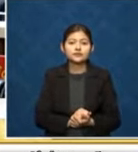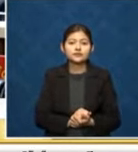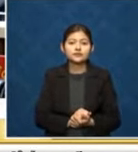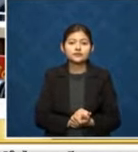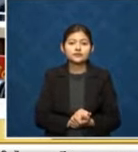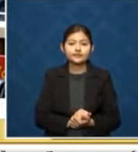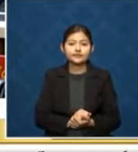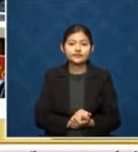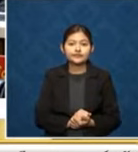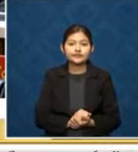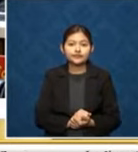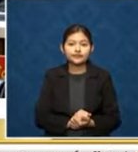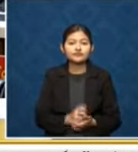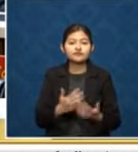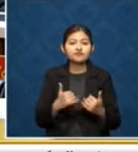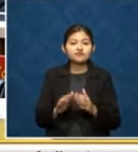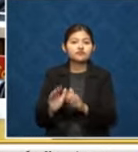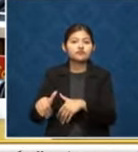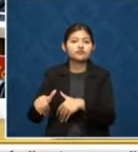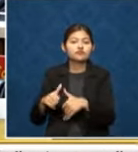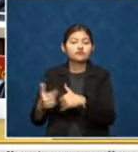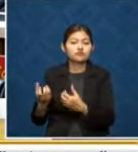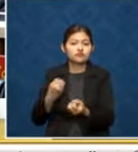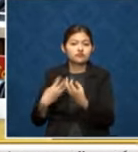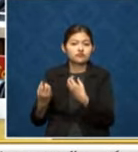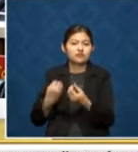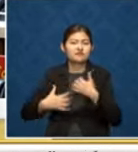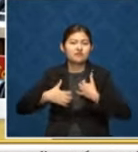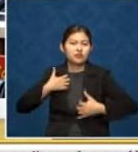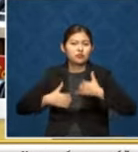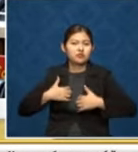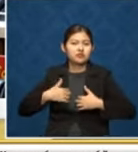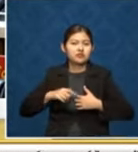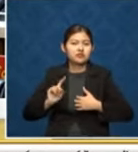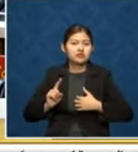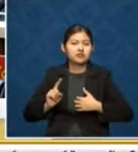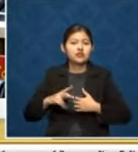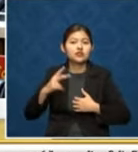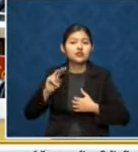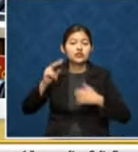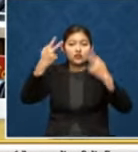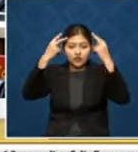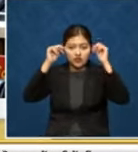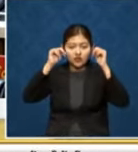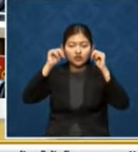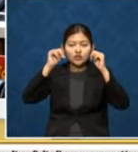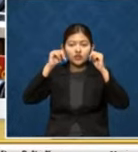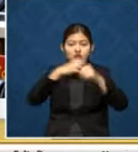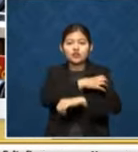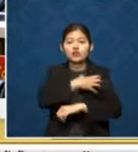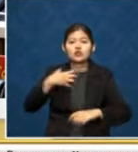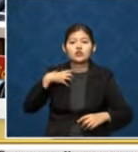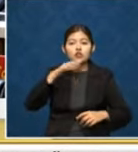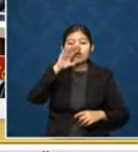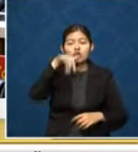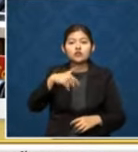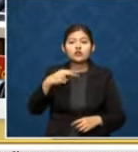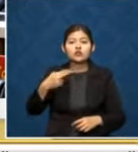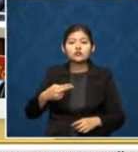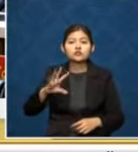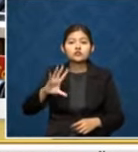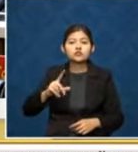ผมได้รับเรื่องร้องทุกข์จากนายพัฒนวิทย์ตั้งเส้งนายกเทศมนตรีตำบลชะอวดอำเภอชะอวดจัง